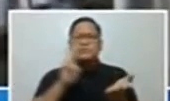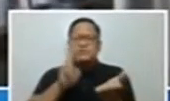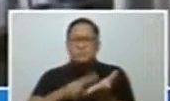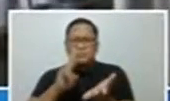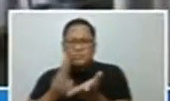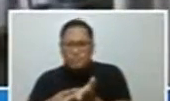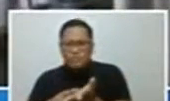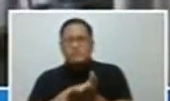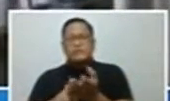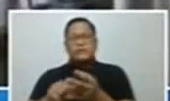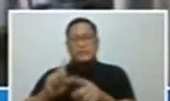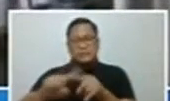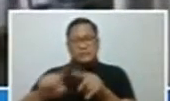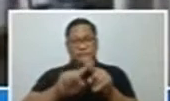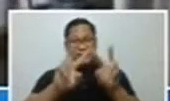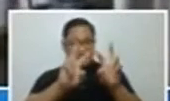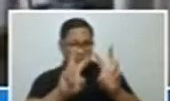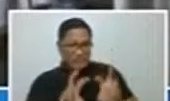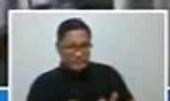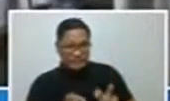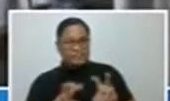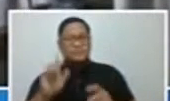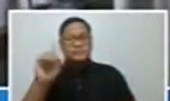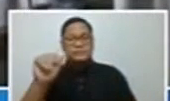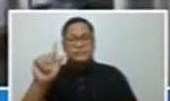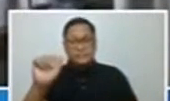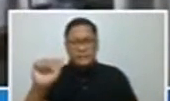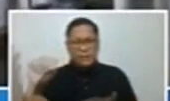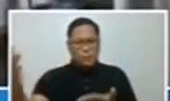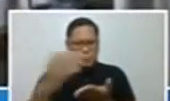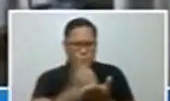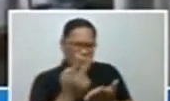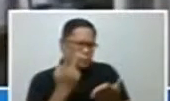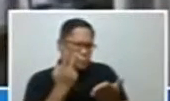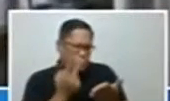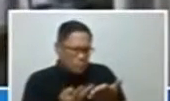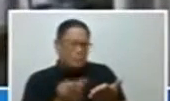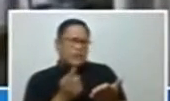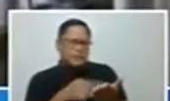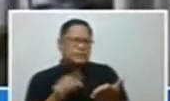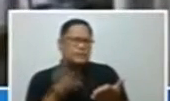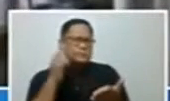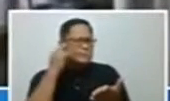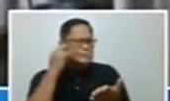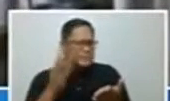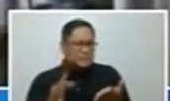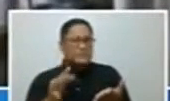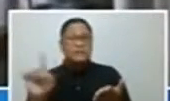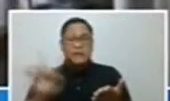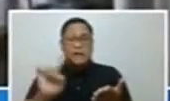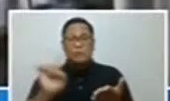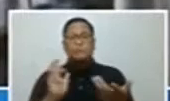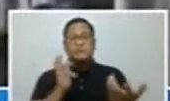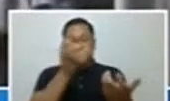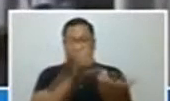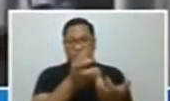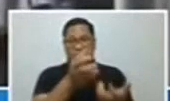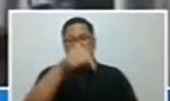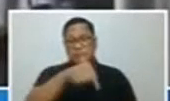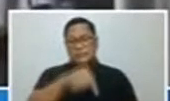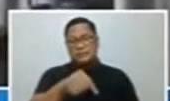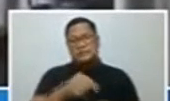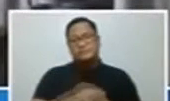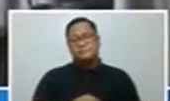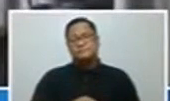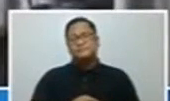Well, unang-una, kulang ang manpower ng ating kapulisan sa Cebu City para ipatupad yung ECQ. Kaya